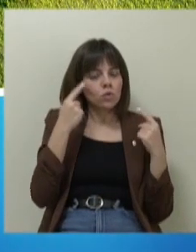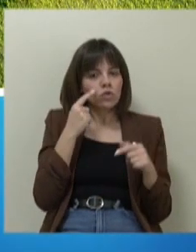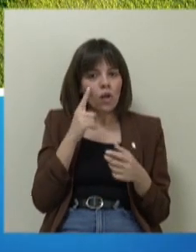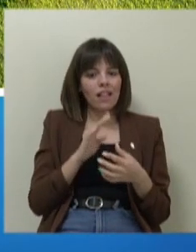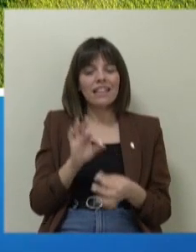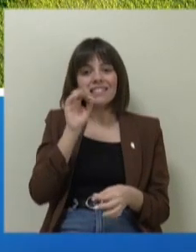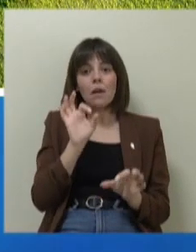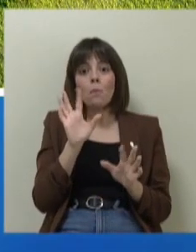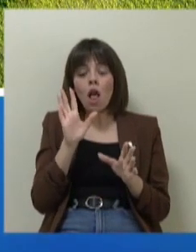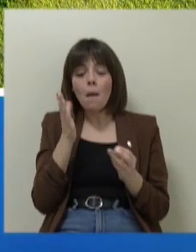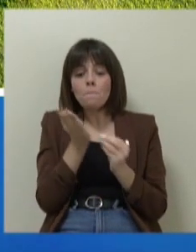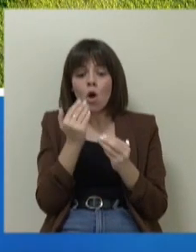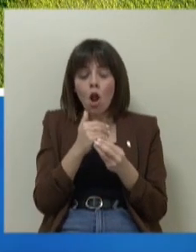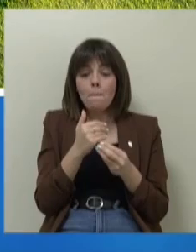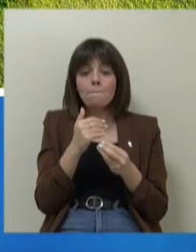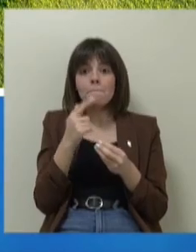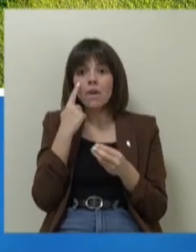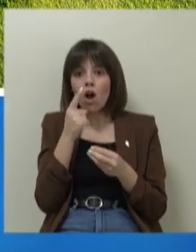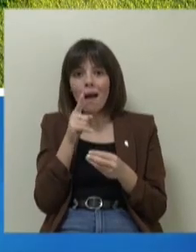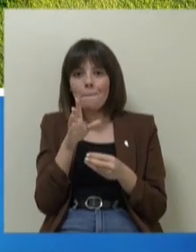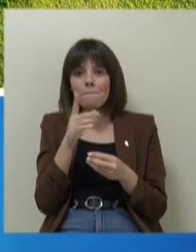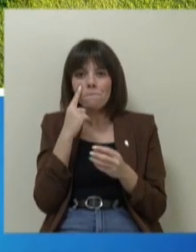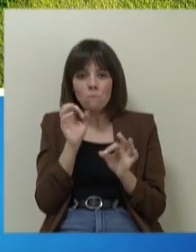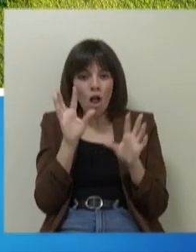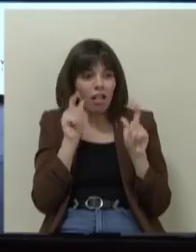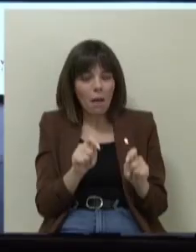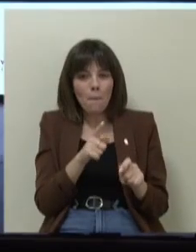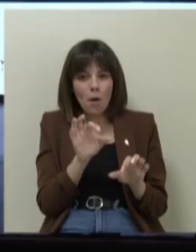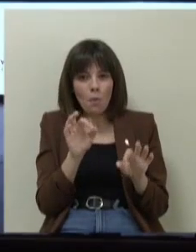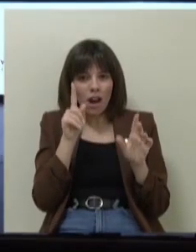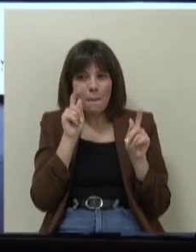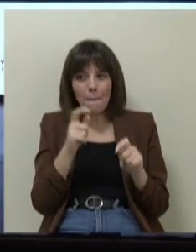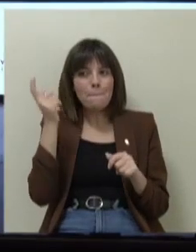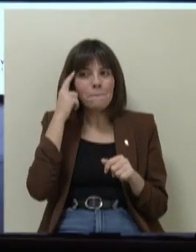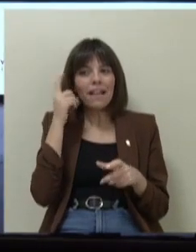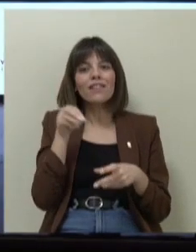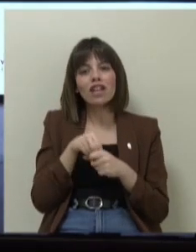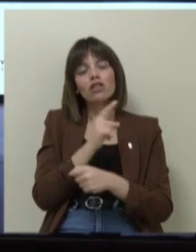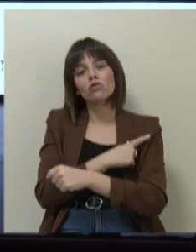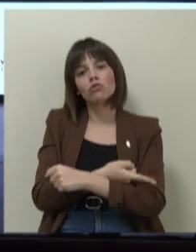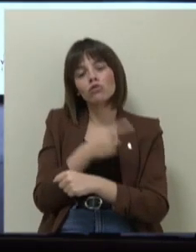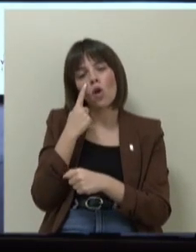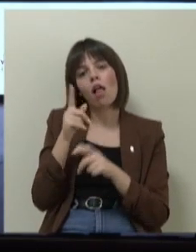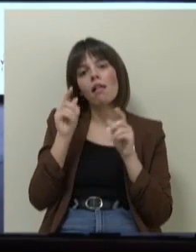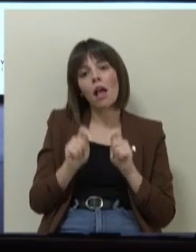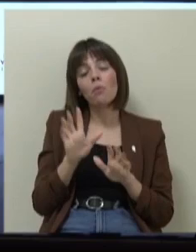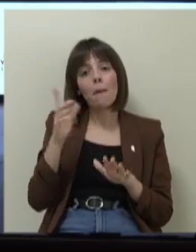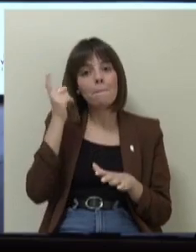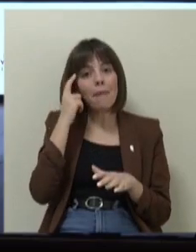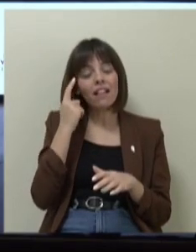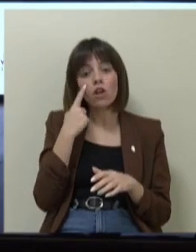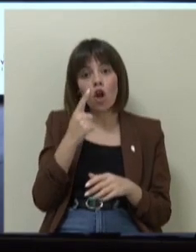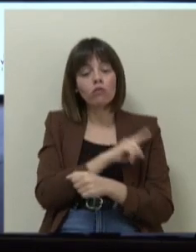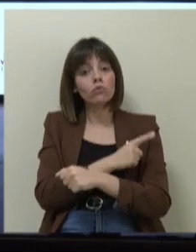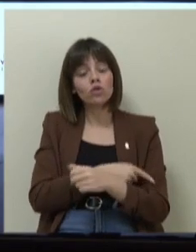bölüp parçalamaktan besleniyor ve bundan beslenen belli güç odakları yaratıyor. Ama o belli güç